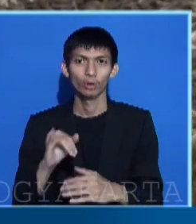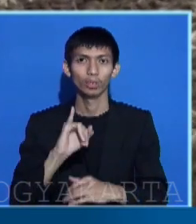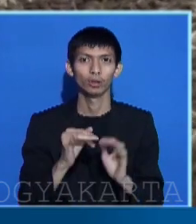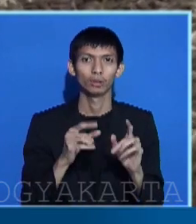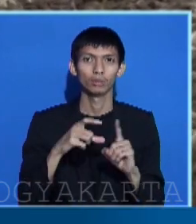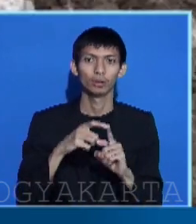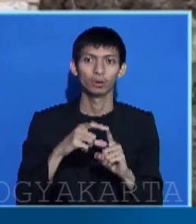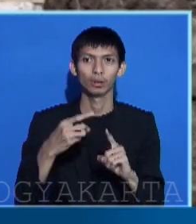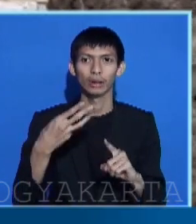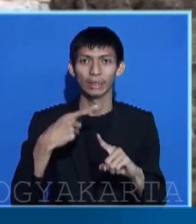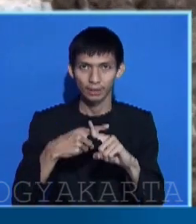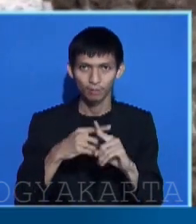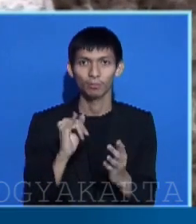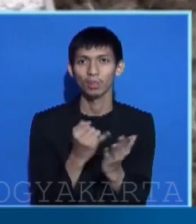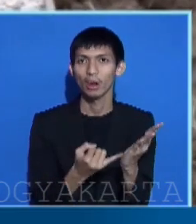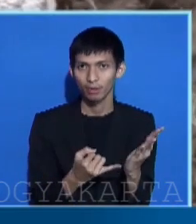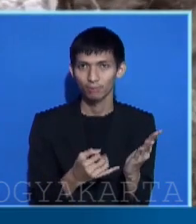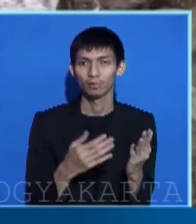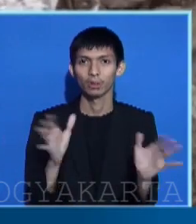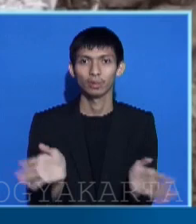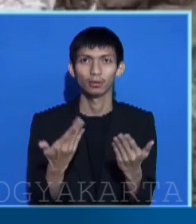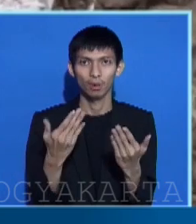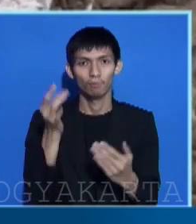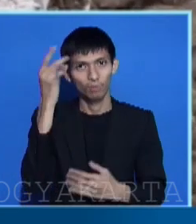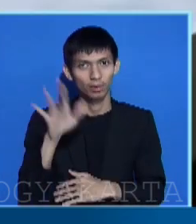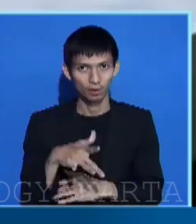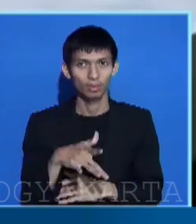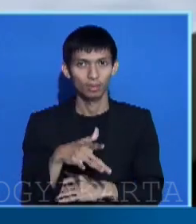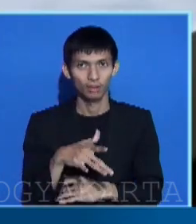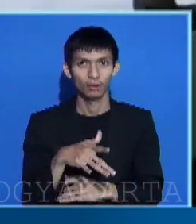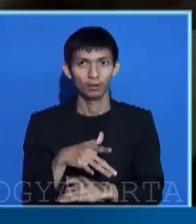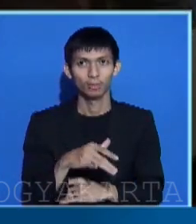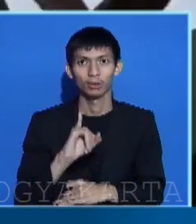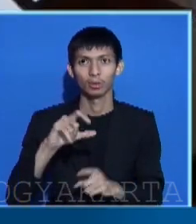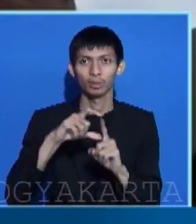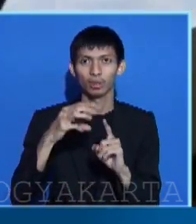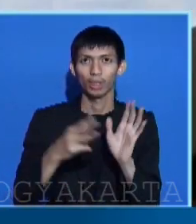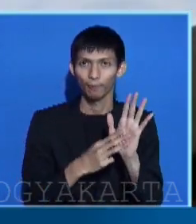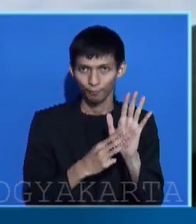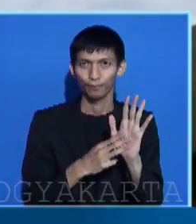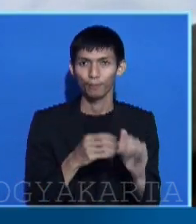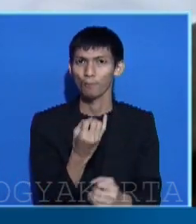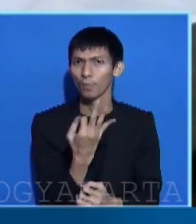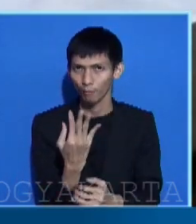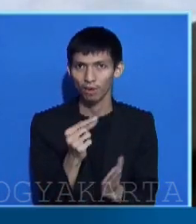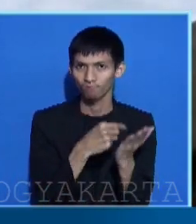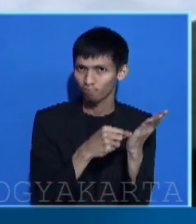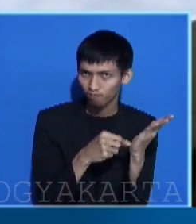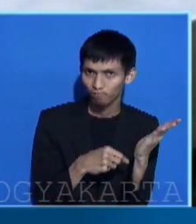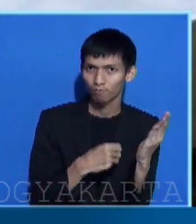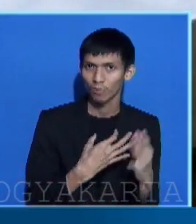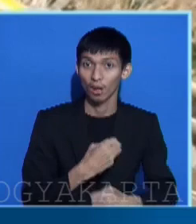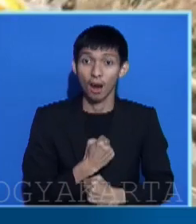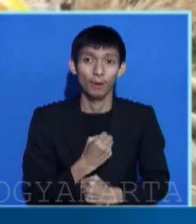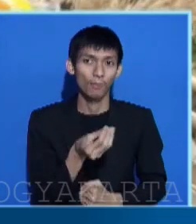sesuai implementasi undang-undang Desa indeks Desa membangun memuat beberapa indikator meliputi ketahanan pangan ketahanan